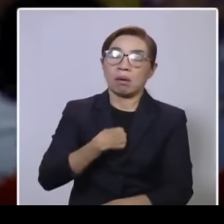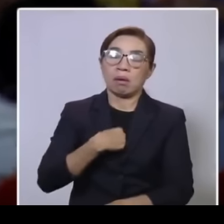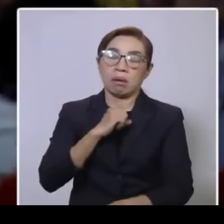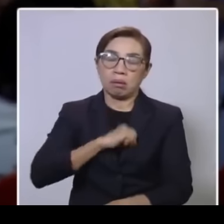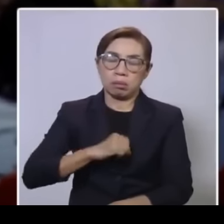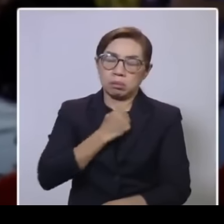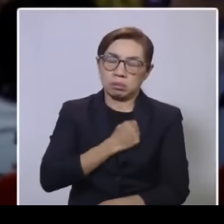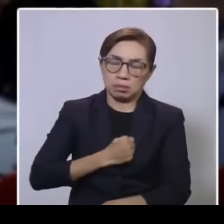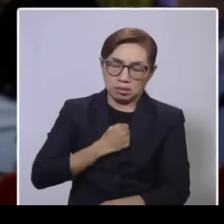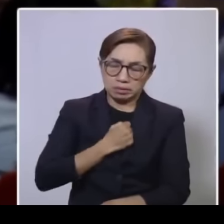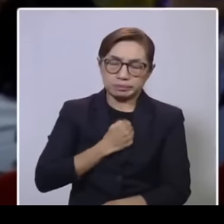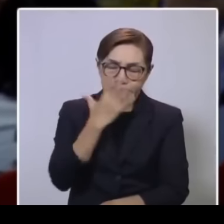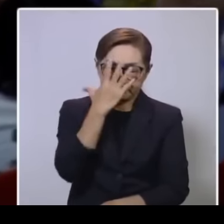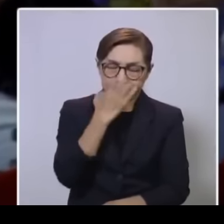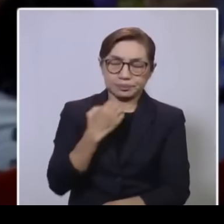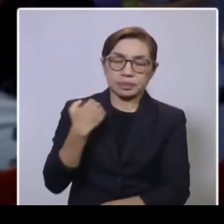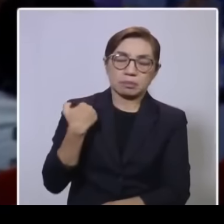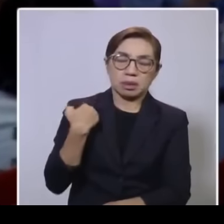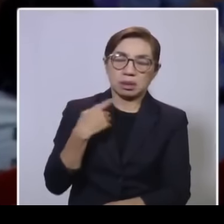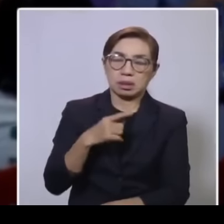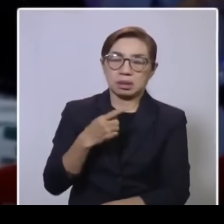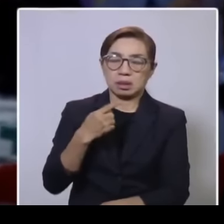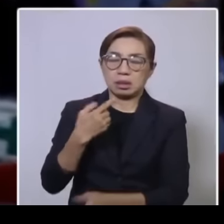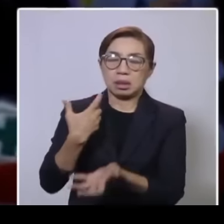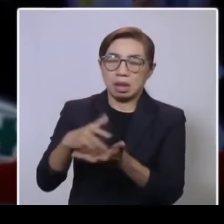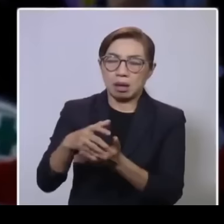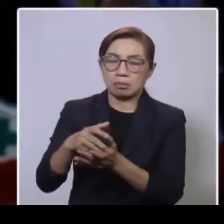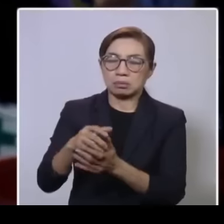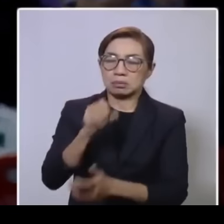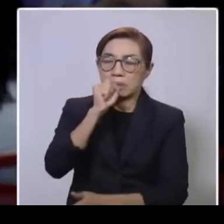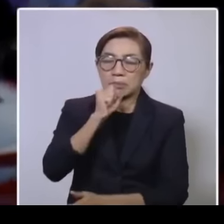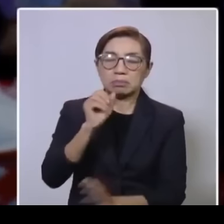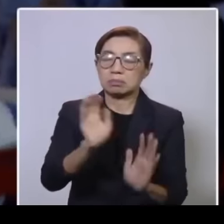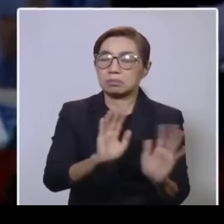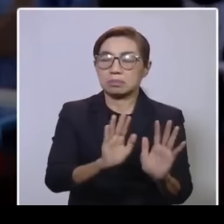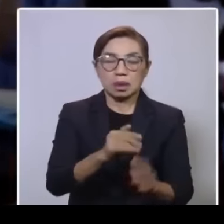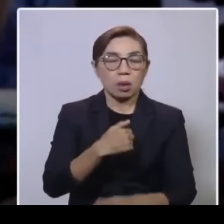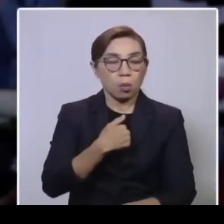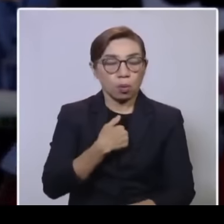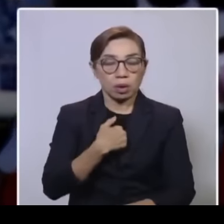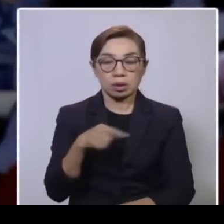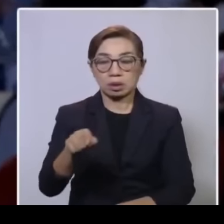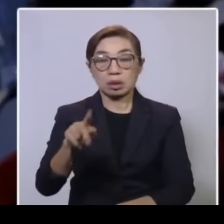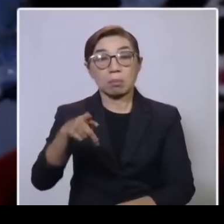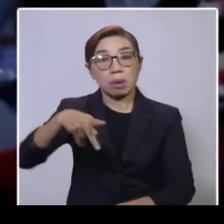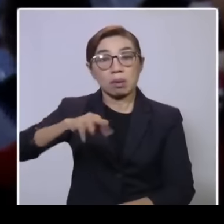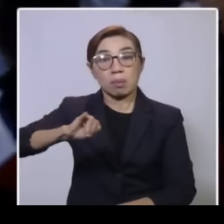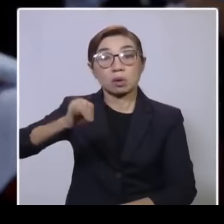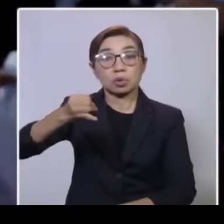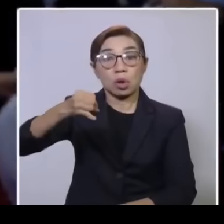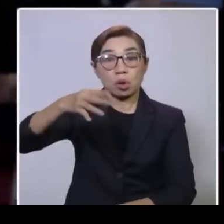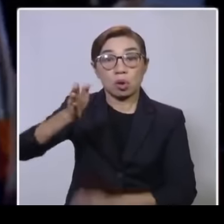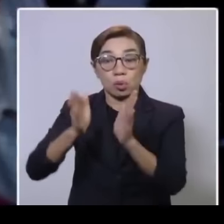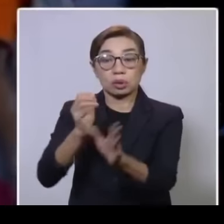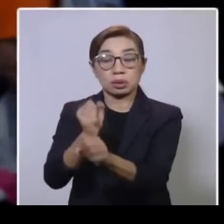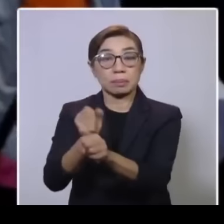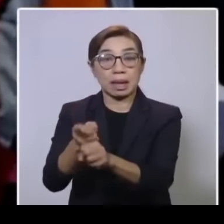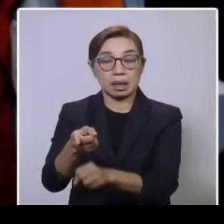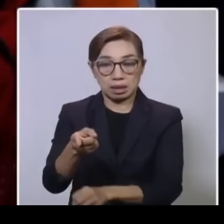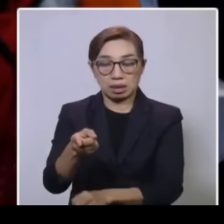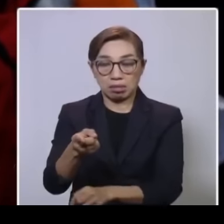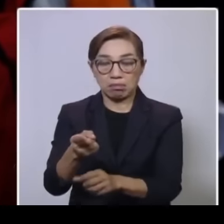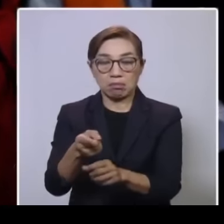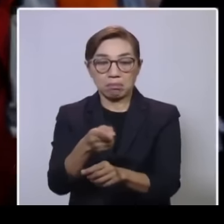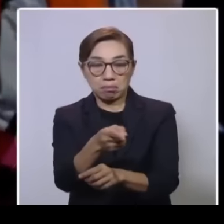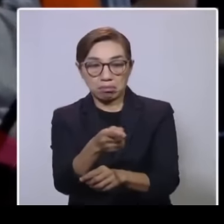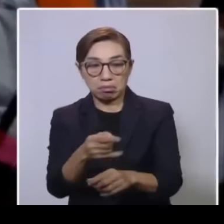การเศร้าโศกเสียใจค่ะโดยยังไม่พร้อมให้สัมภาษณ์ประกอบกับทางเจ้าหน้าที่ทางผม.นะคะได้ให้คำป